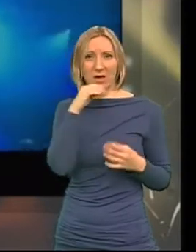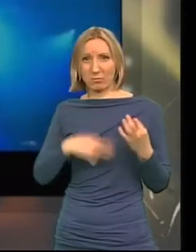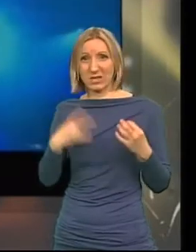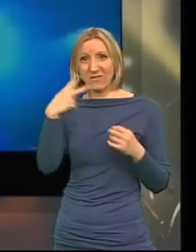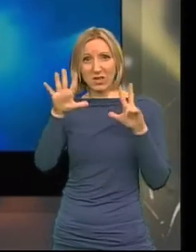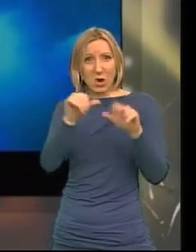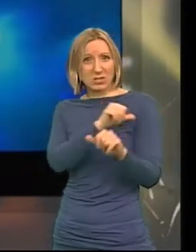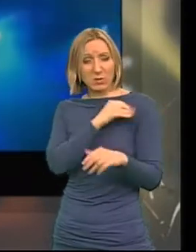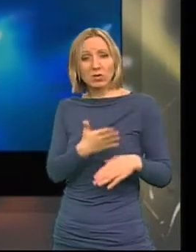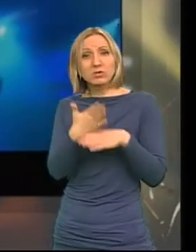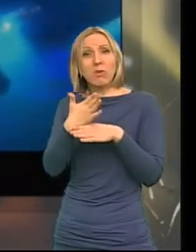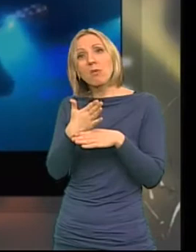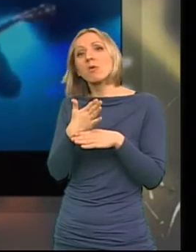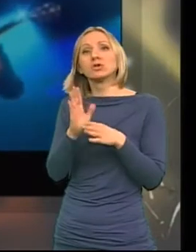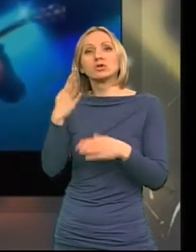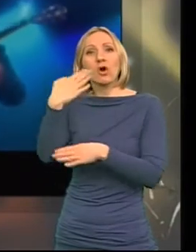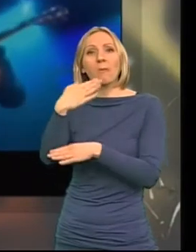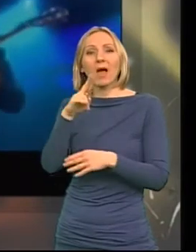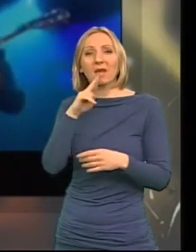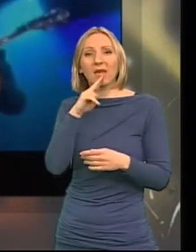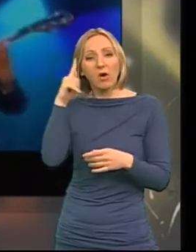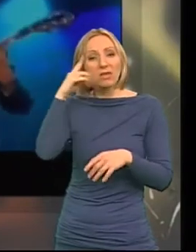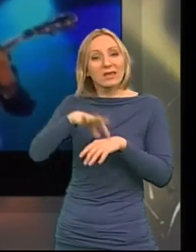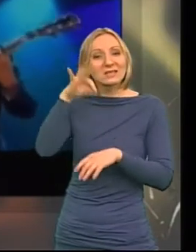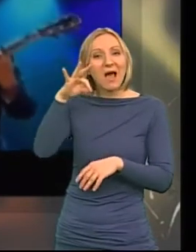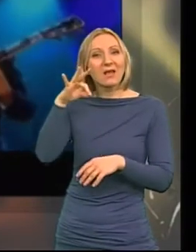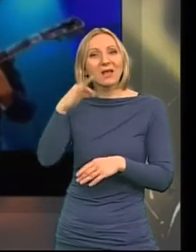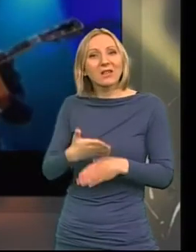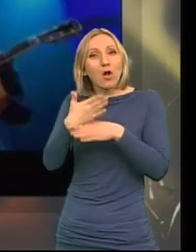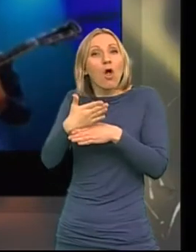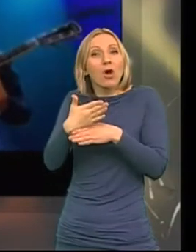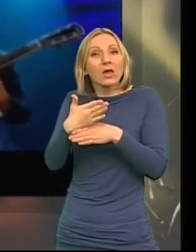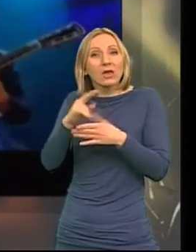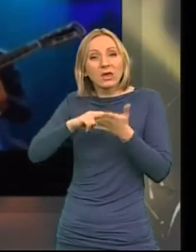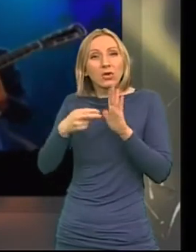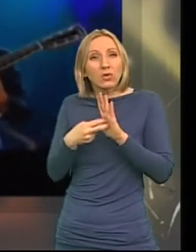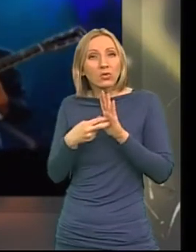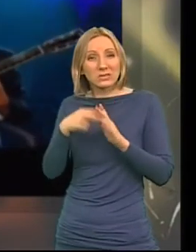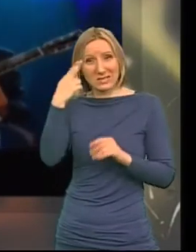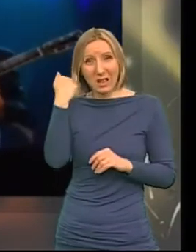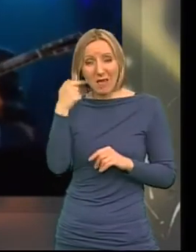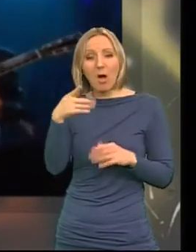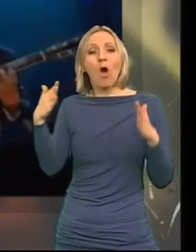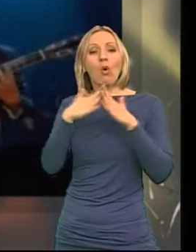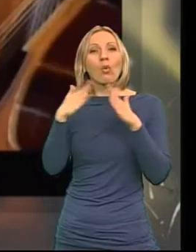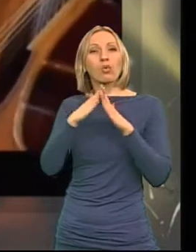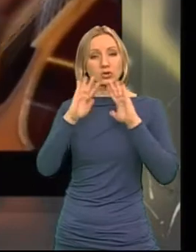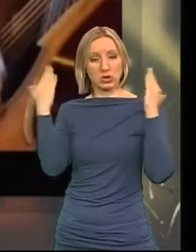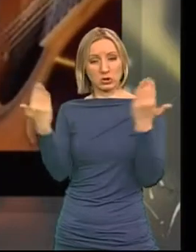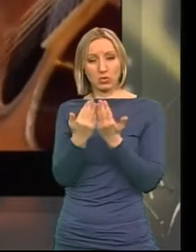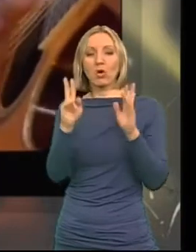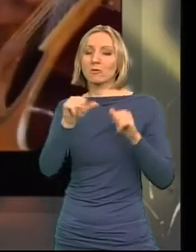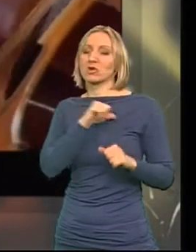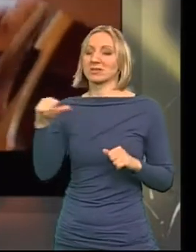2008. godine uz pomoć kompanije koja dizajnira tehnologiju za slepe osobe napravio je kućni studio, što mu je omogućilo da snima muziku kod kuće bez